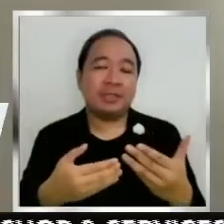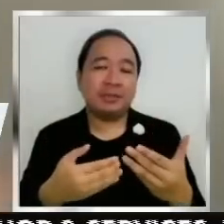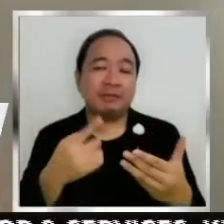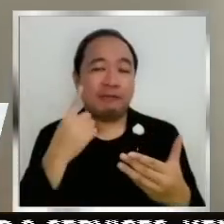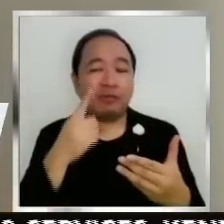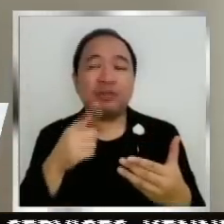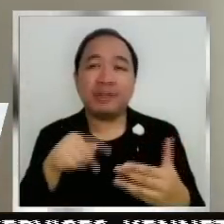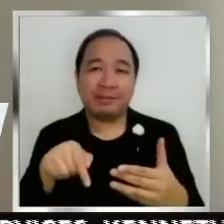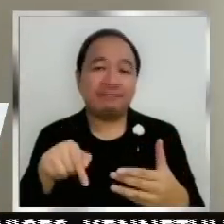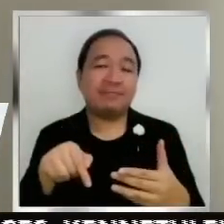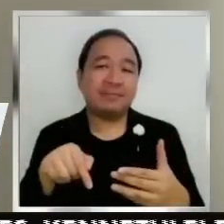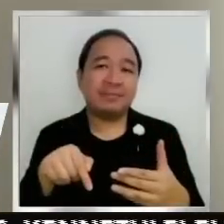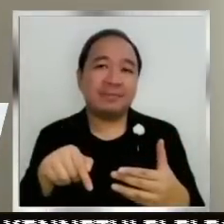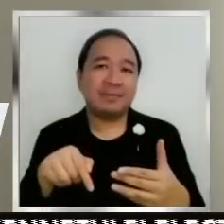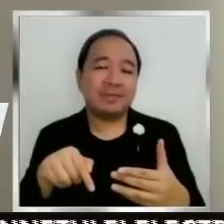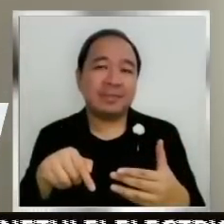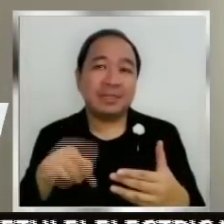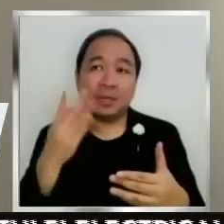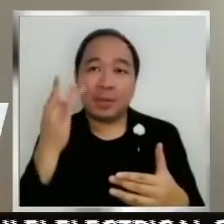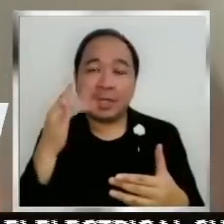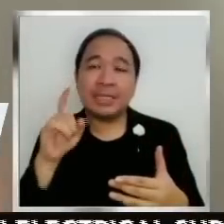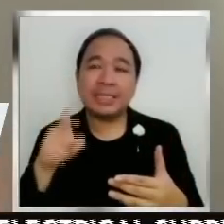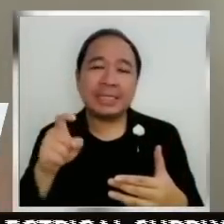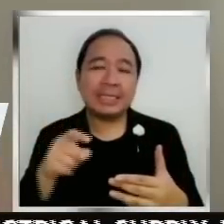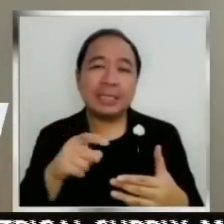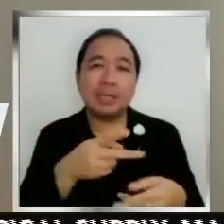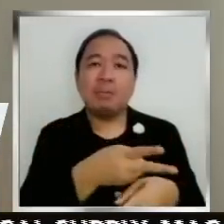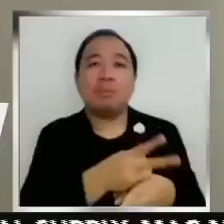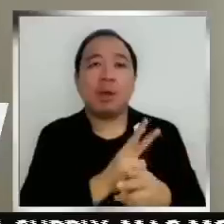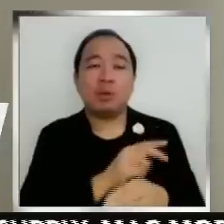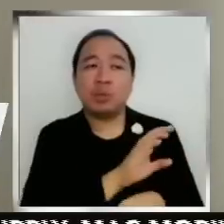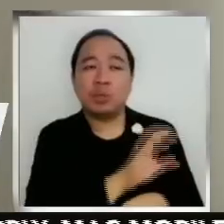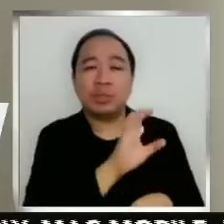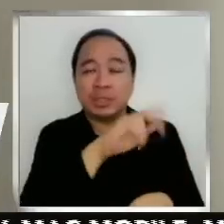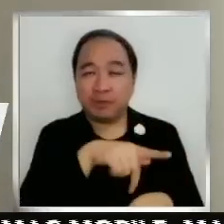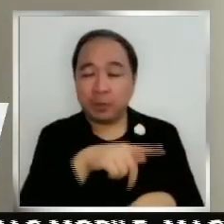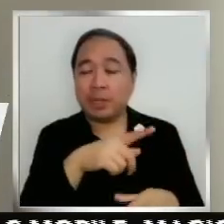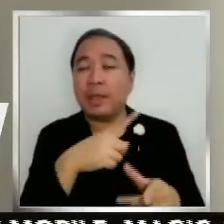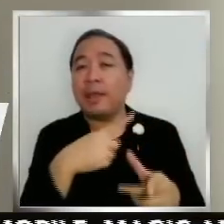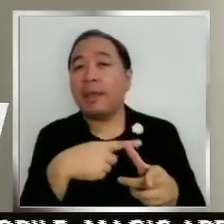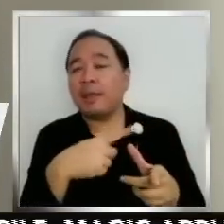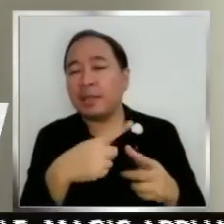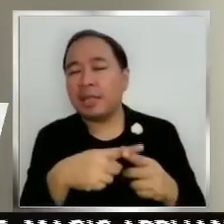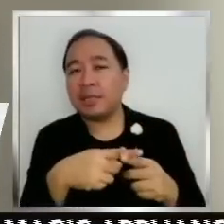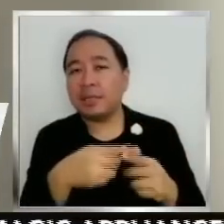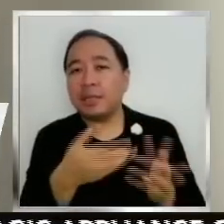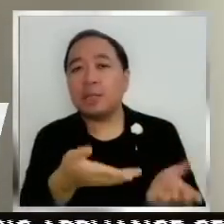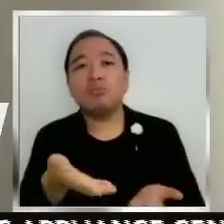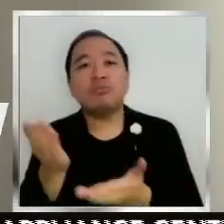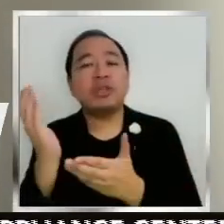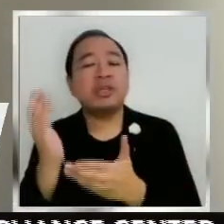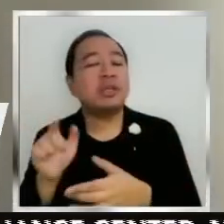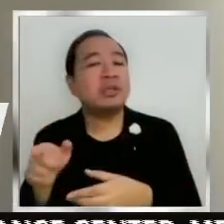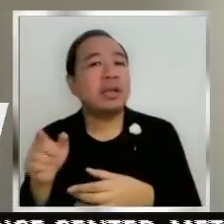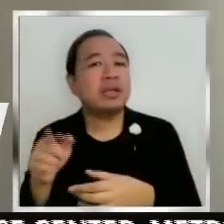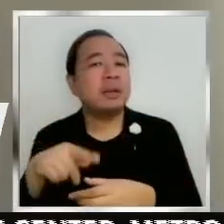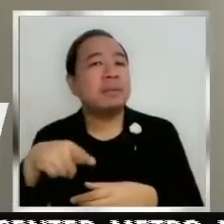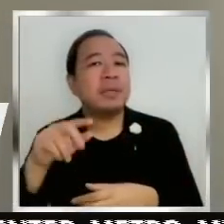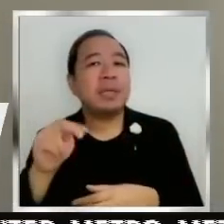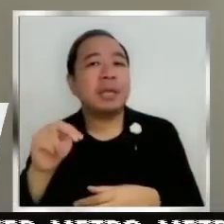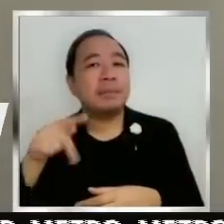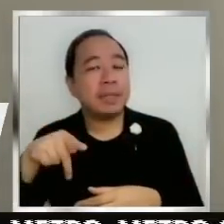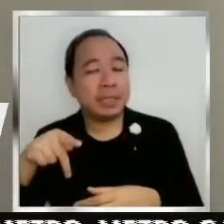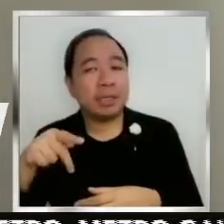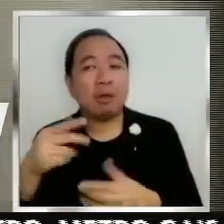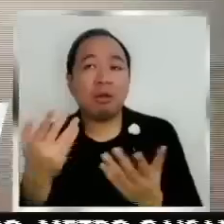for a short period. Kasi hihiramin natin yung device nila at dadalihin natin sa cybercrime office ng PNP or NBI para